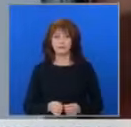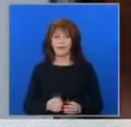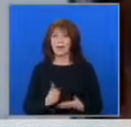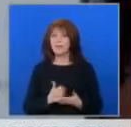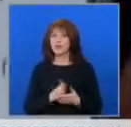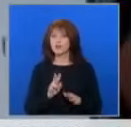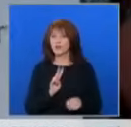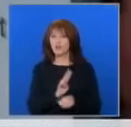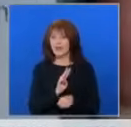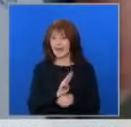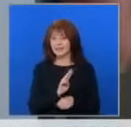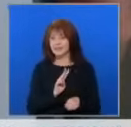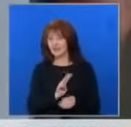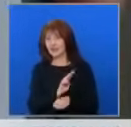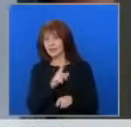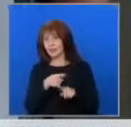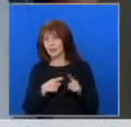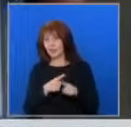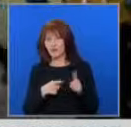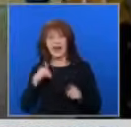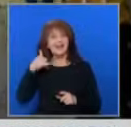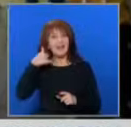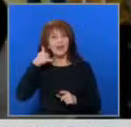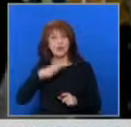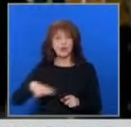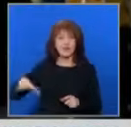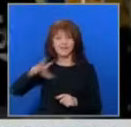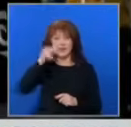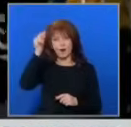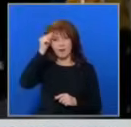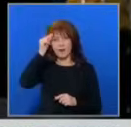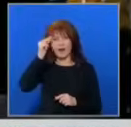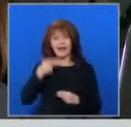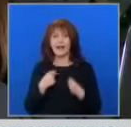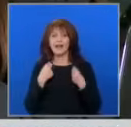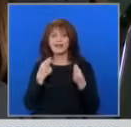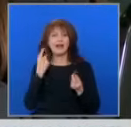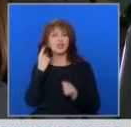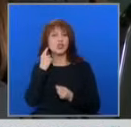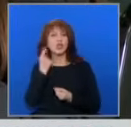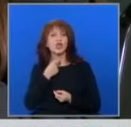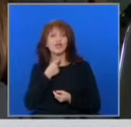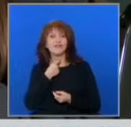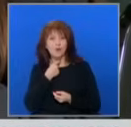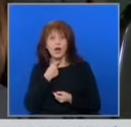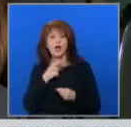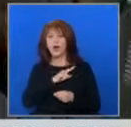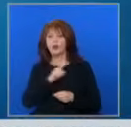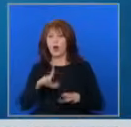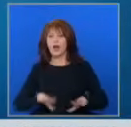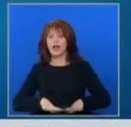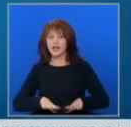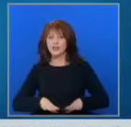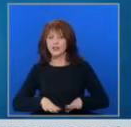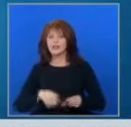Между 12 и 12.30 мобилните телефони в цялата страна издадоха звук за тревога. До гражданите беше изпратено